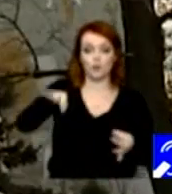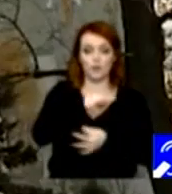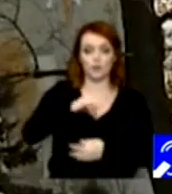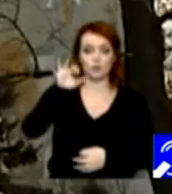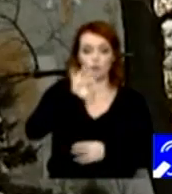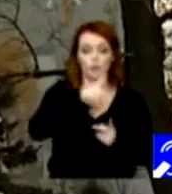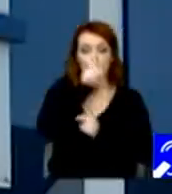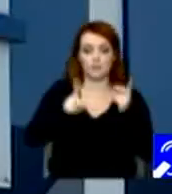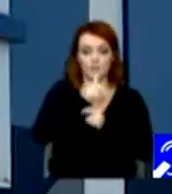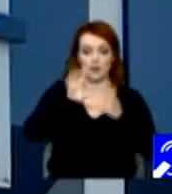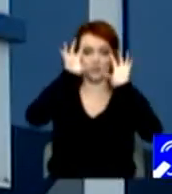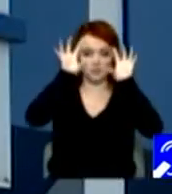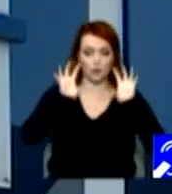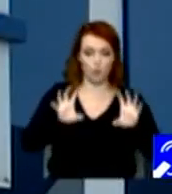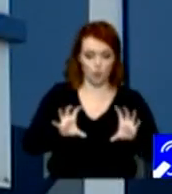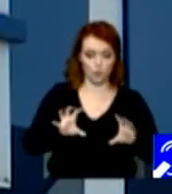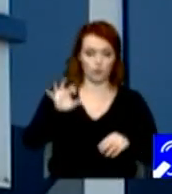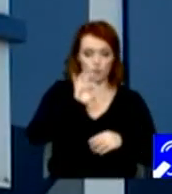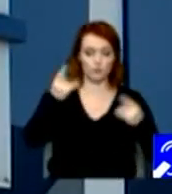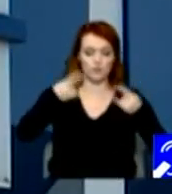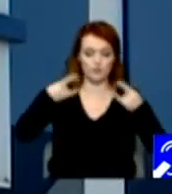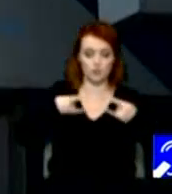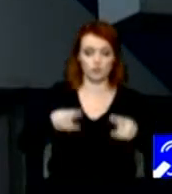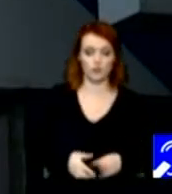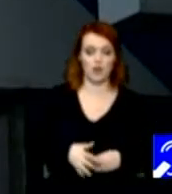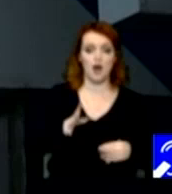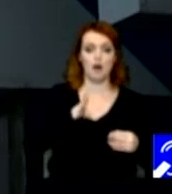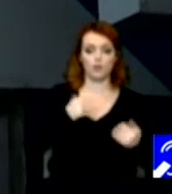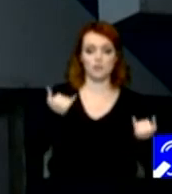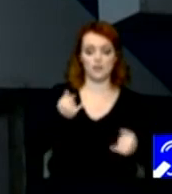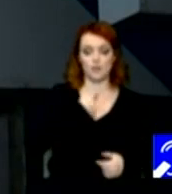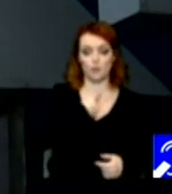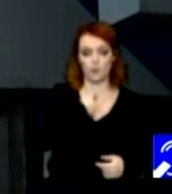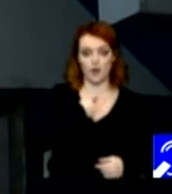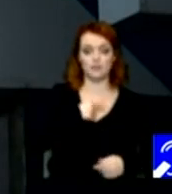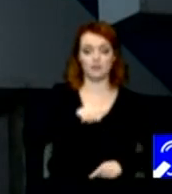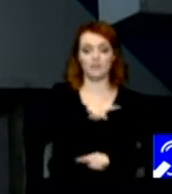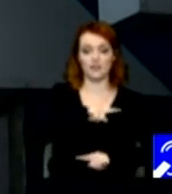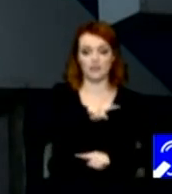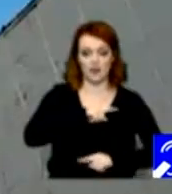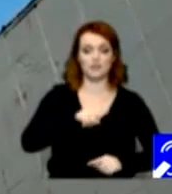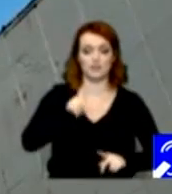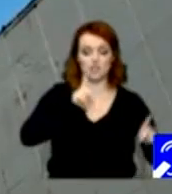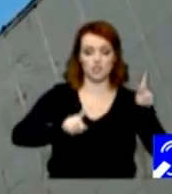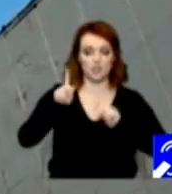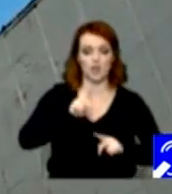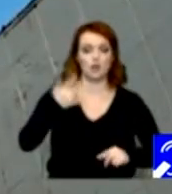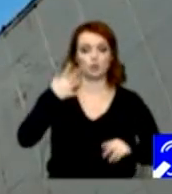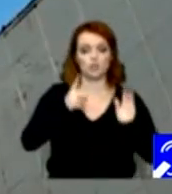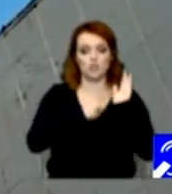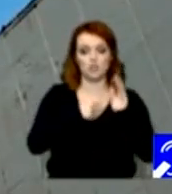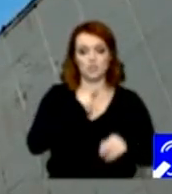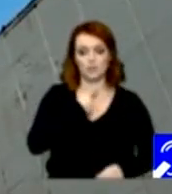modificarea Codului serviciilor media audiovizuale a fost aprobat în lectură finală cu votul a 56 de